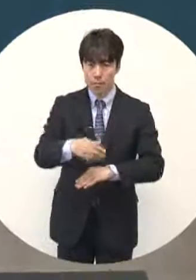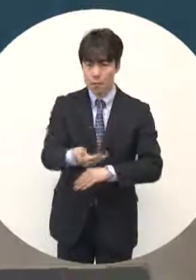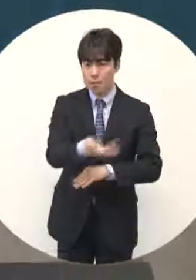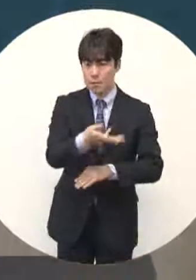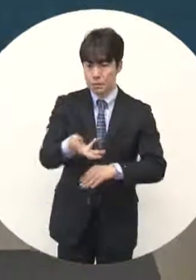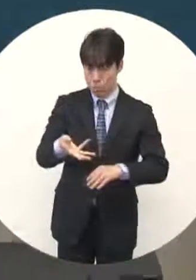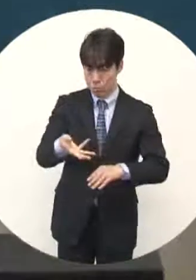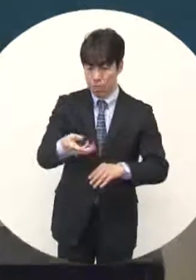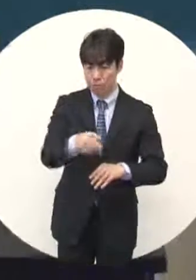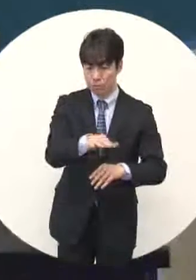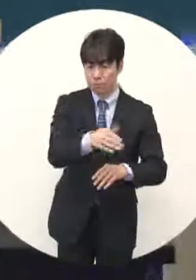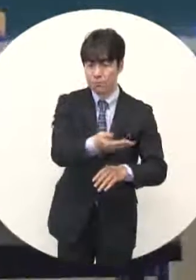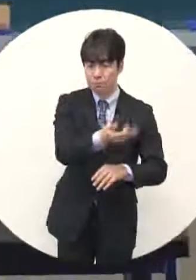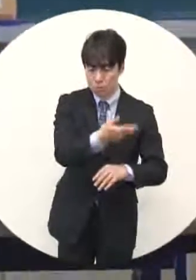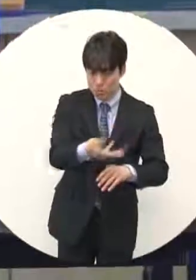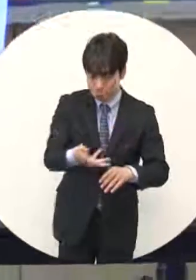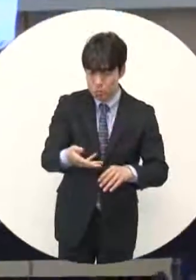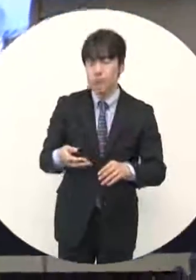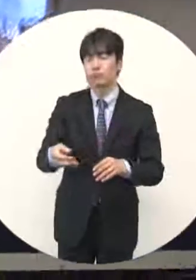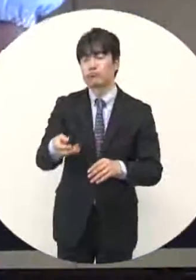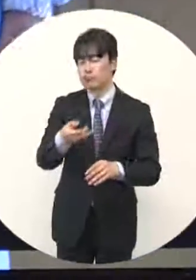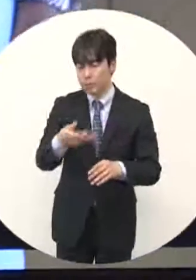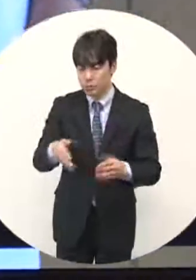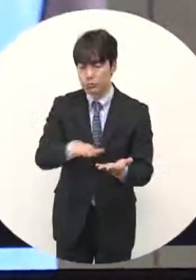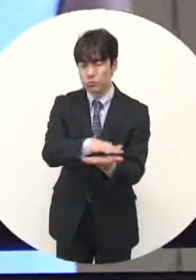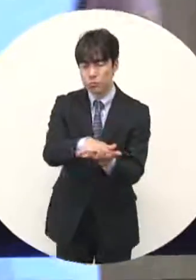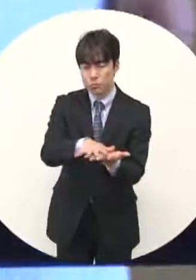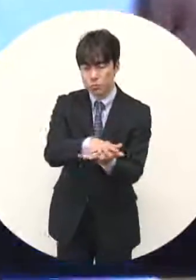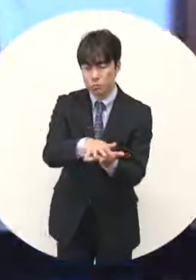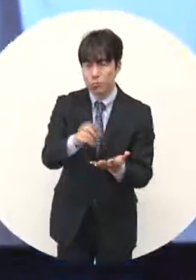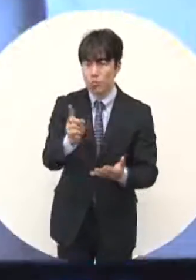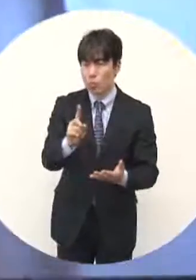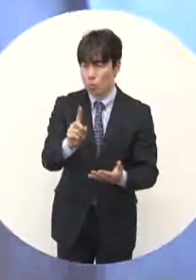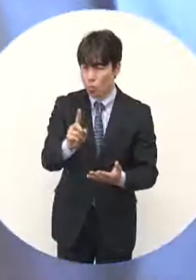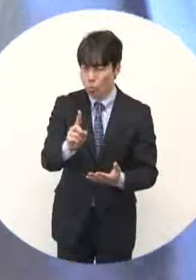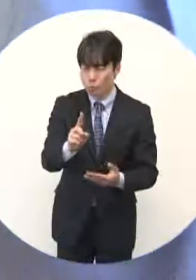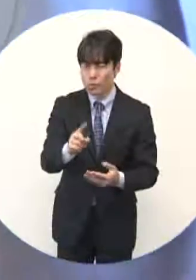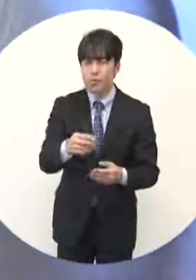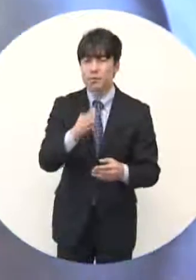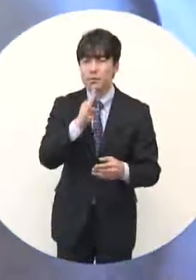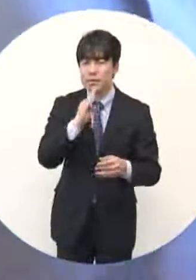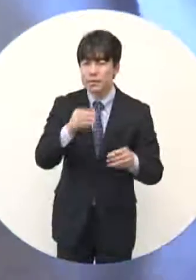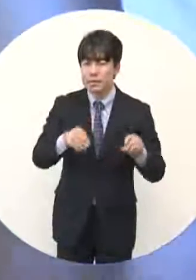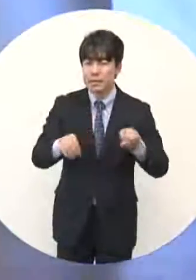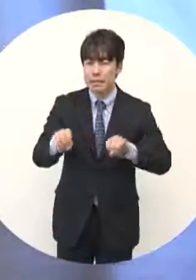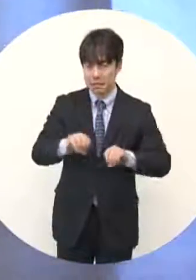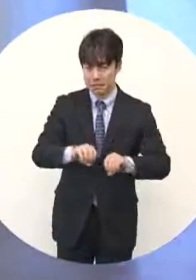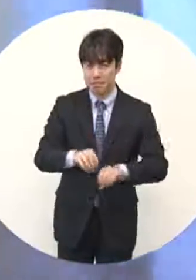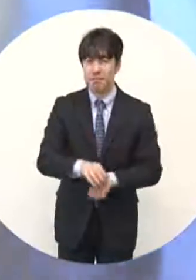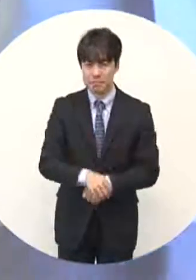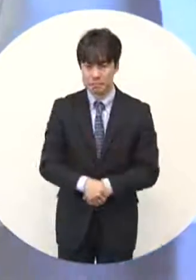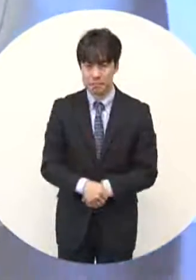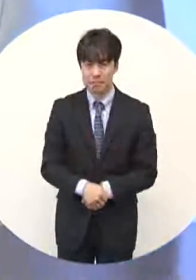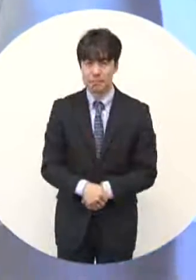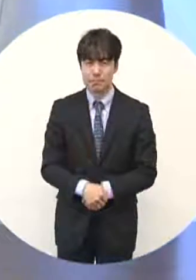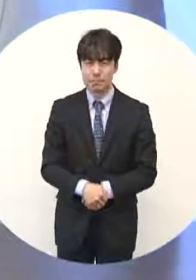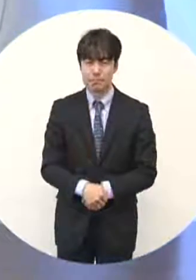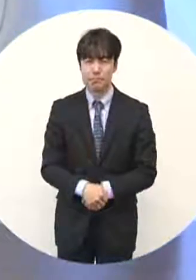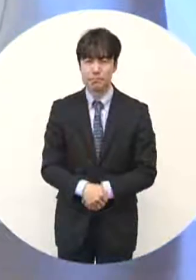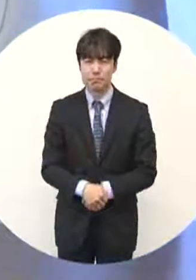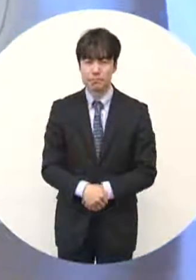お水とお水です。お水とお水混ぜるとどうなるかって実験です。はい、お水の量が増えました